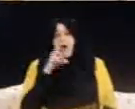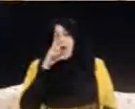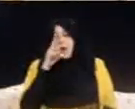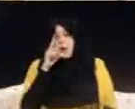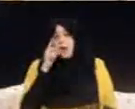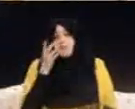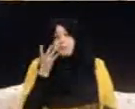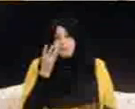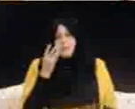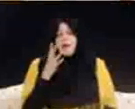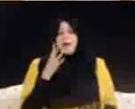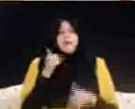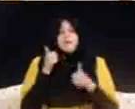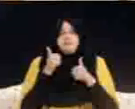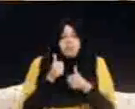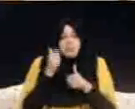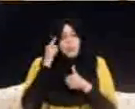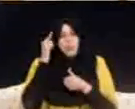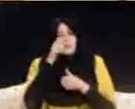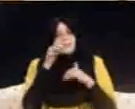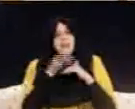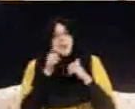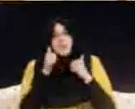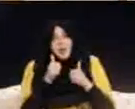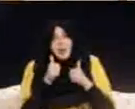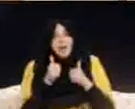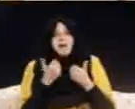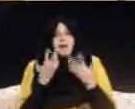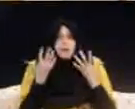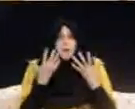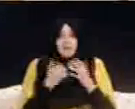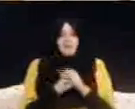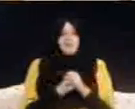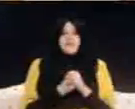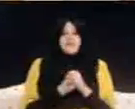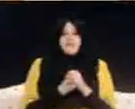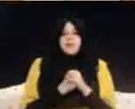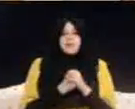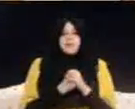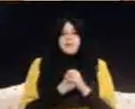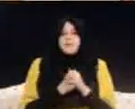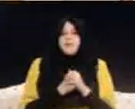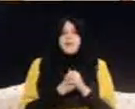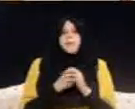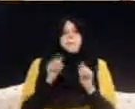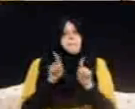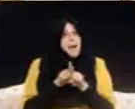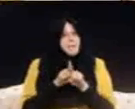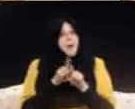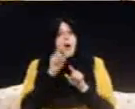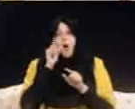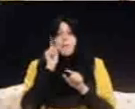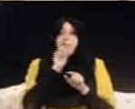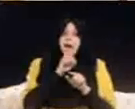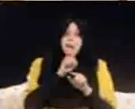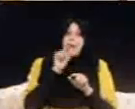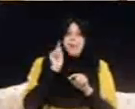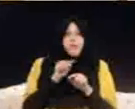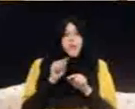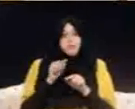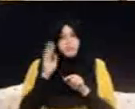زوجها وقيمته ومكانته في الشريعة، ويجب أن يعرف هو كذلك قدرها وقيمتها. لا